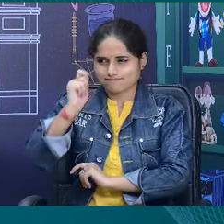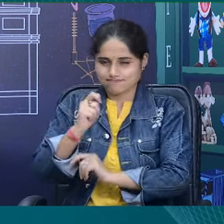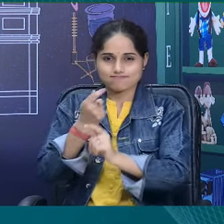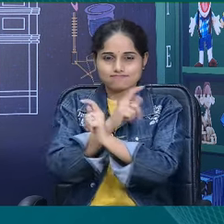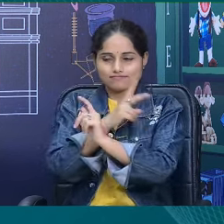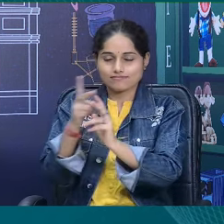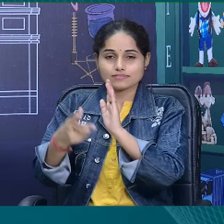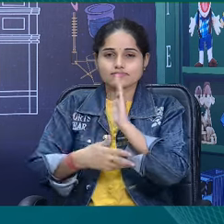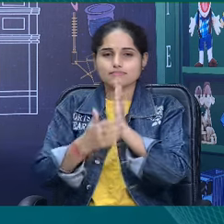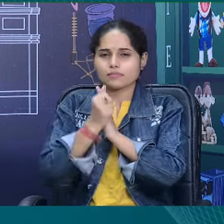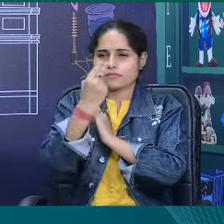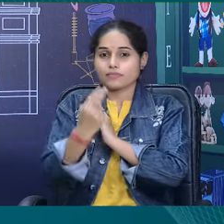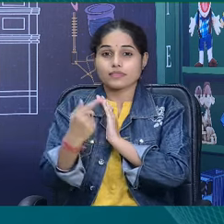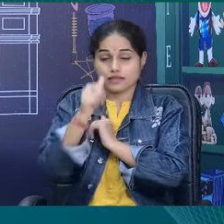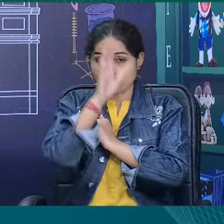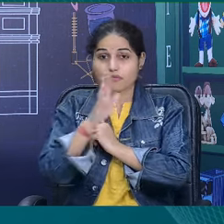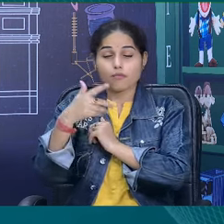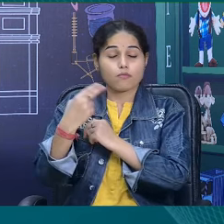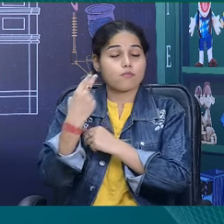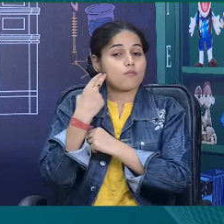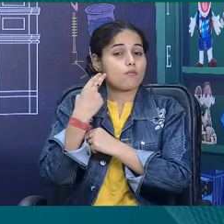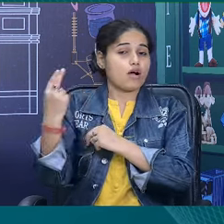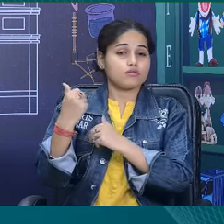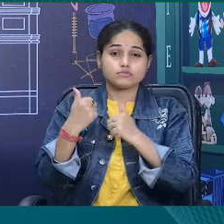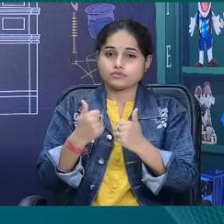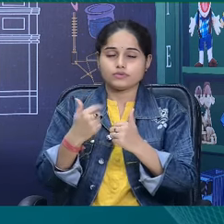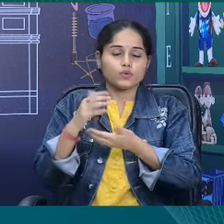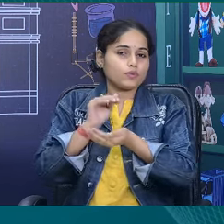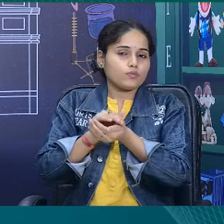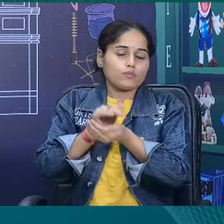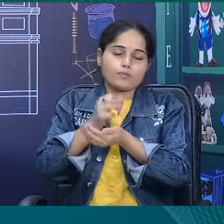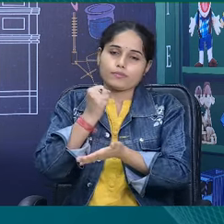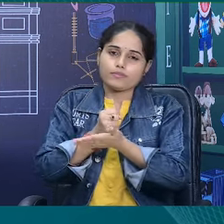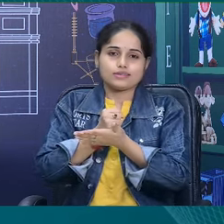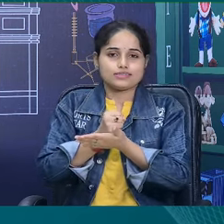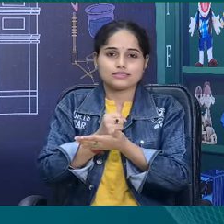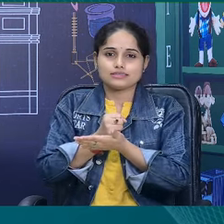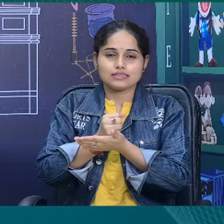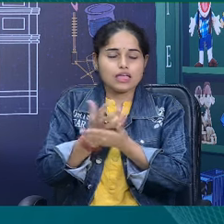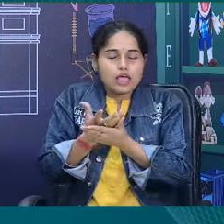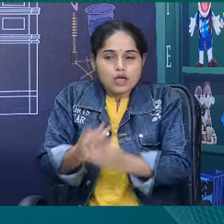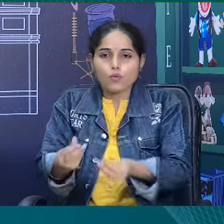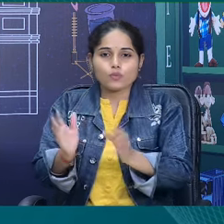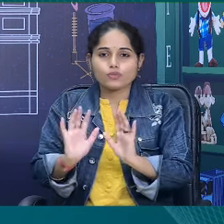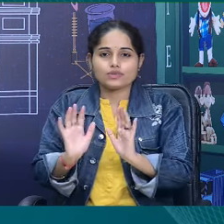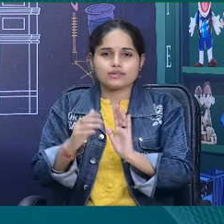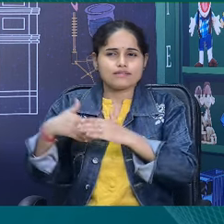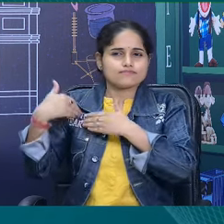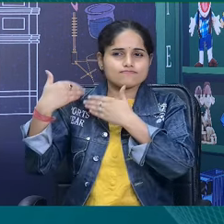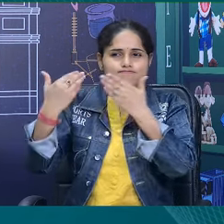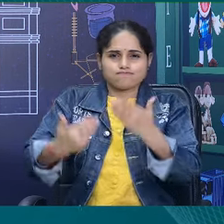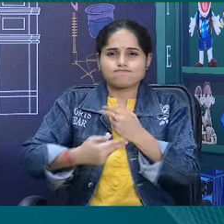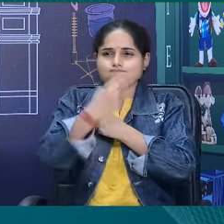हमारा इंडियन आर्ट फॉर्म है वो बहुत रिच है जी तो हमें उसको संभाल के रखना चाहिए जो प्रिमिटिव टाइम से हमारी आर्ट फॉर्म्स चलती आ रही